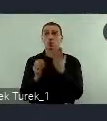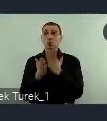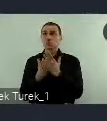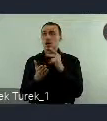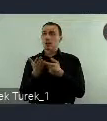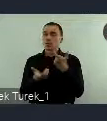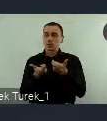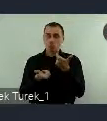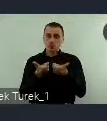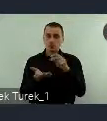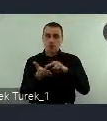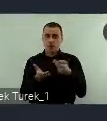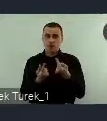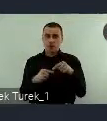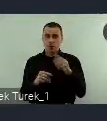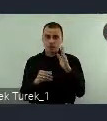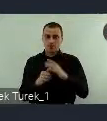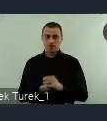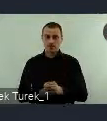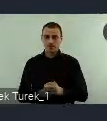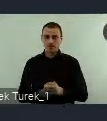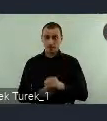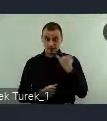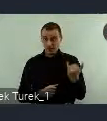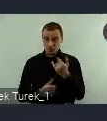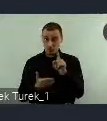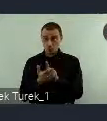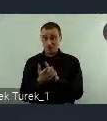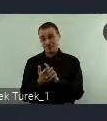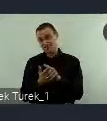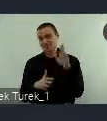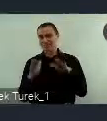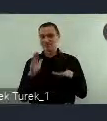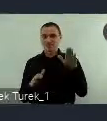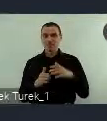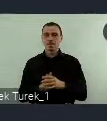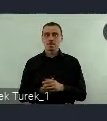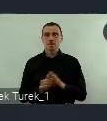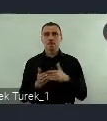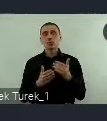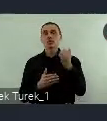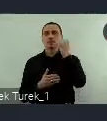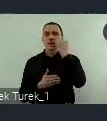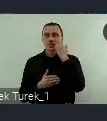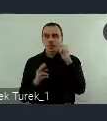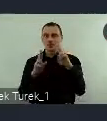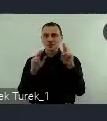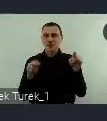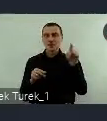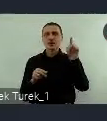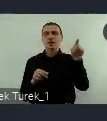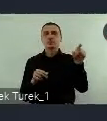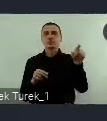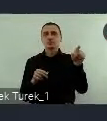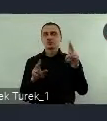odbiorców czasami się nie da w sensie takim że będziecie robić wydarzenie w Malborku na zamku i on jest w diabeł niedostępny ten